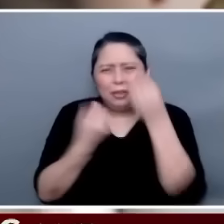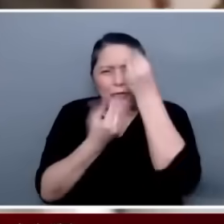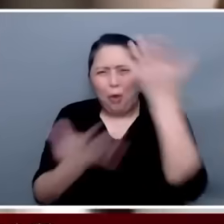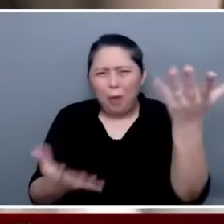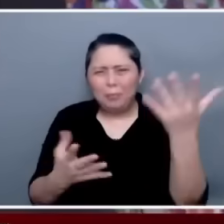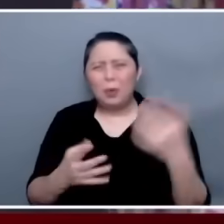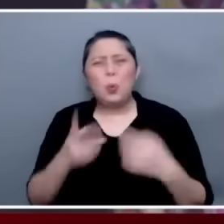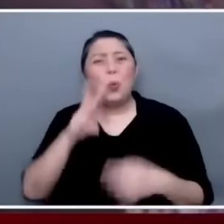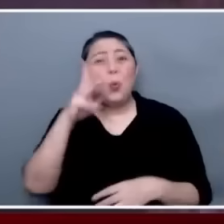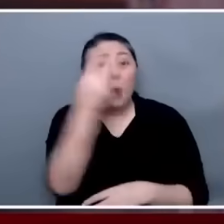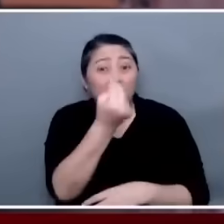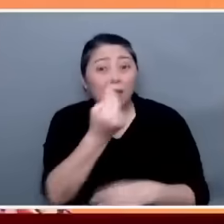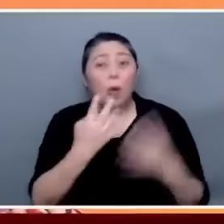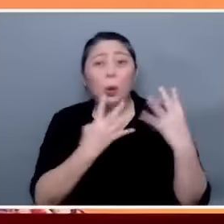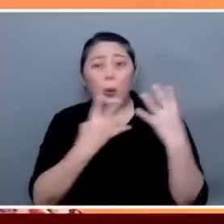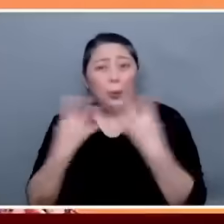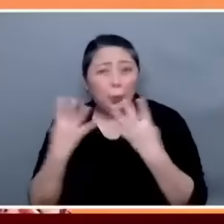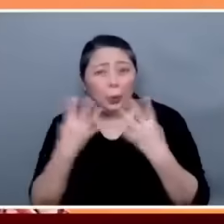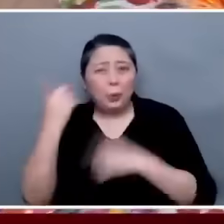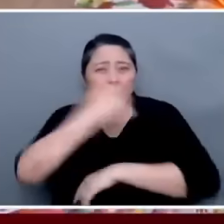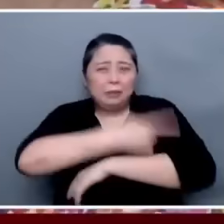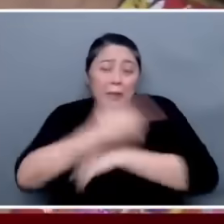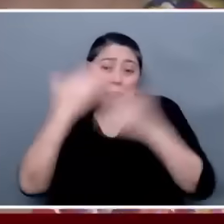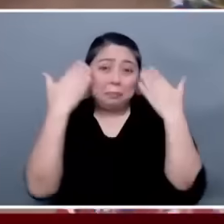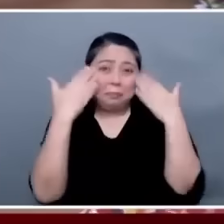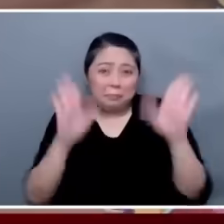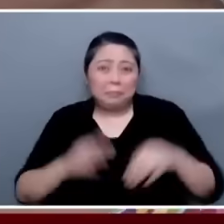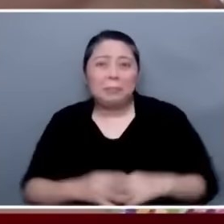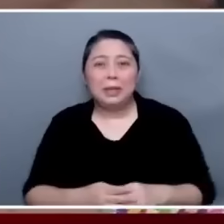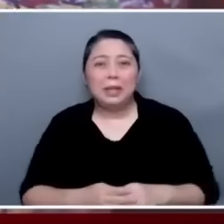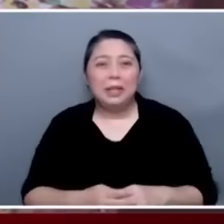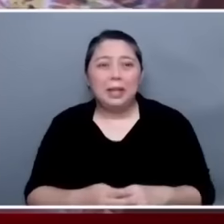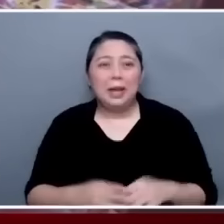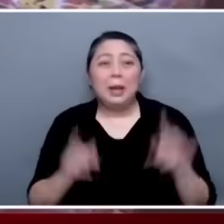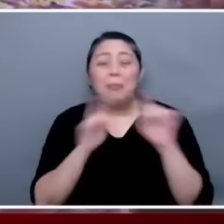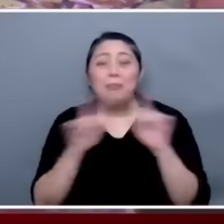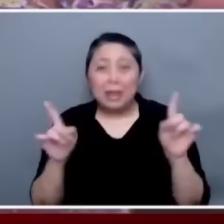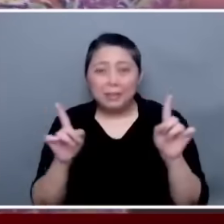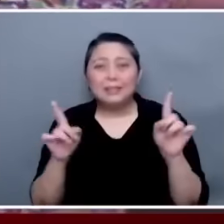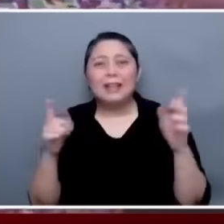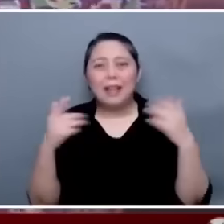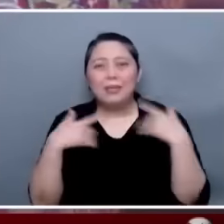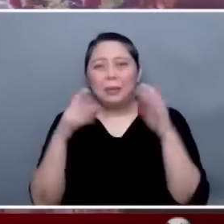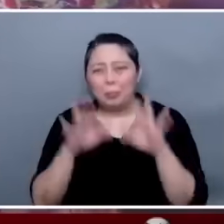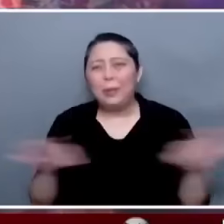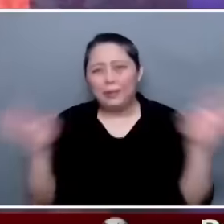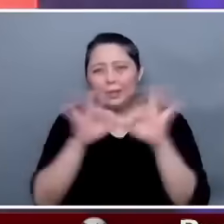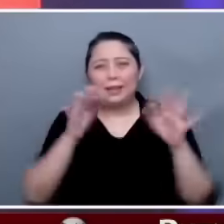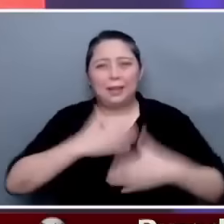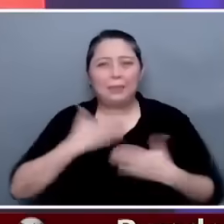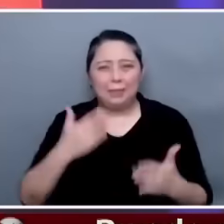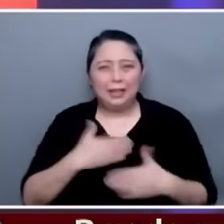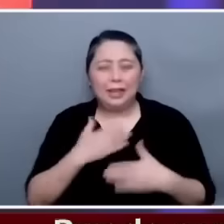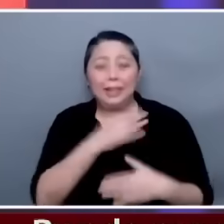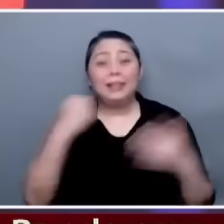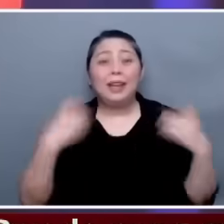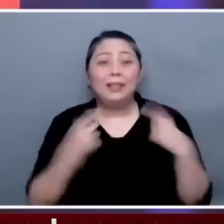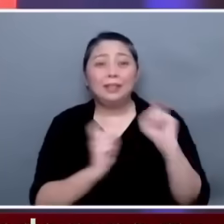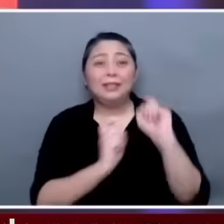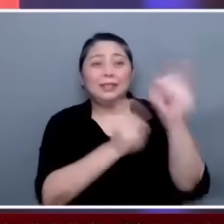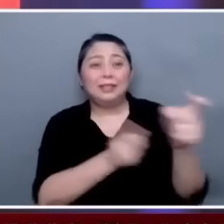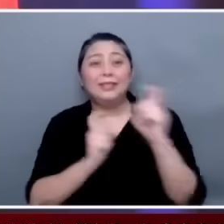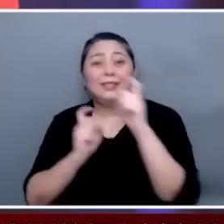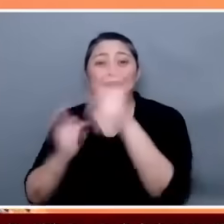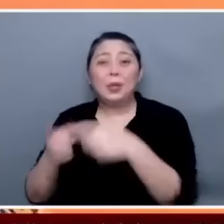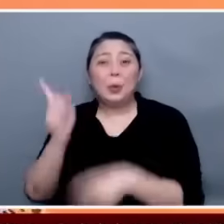kanilang revelasyon. Niregaluhan pa ni Kuya si Feliz ng damit na Pinoy Big Daughter. Gayun din si Makoy at Elise na Pinoy Big Father at Pinoy